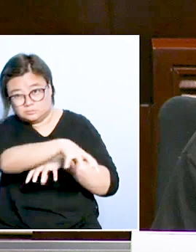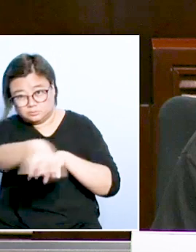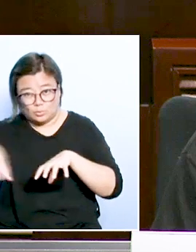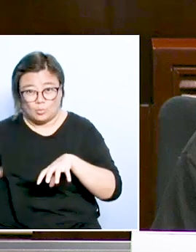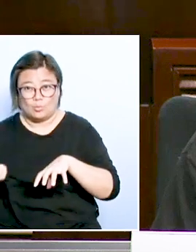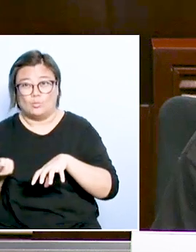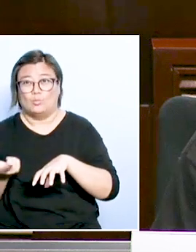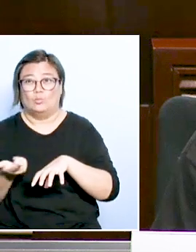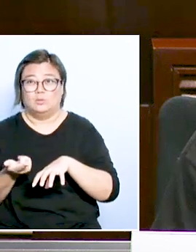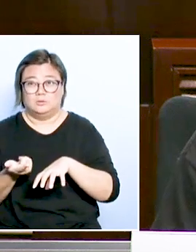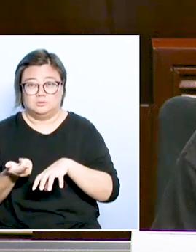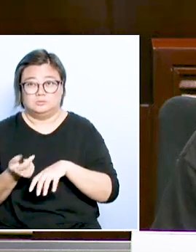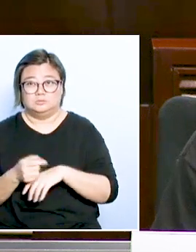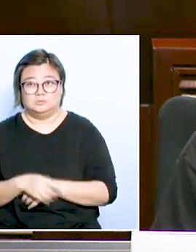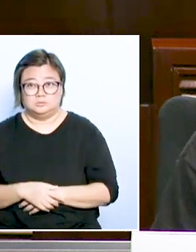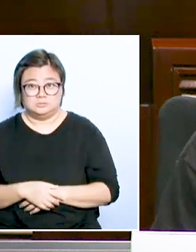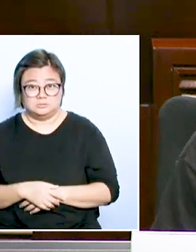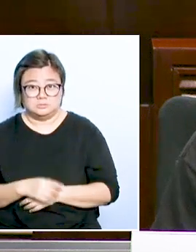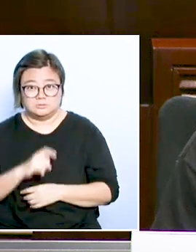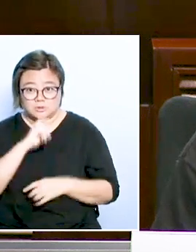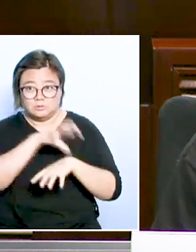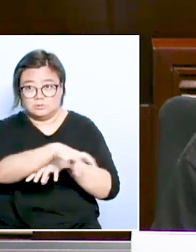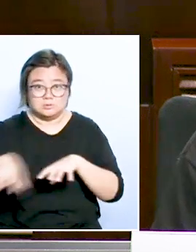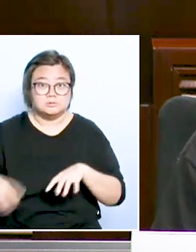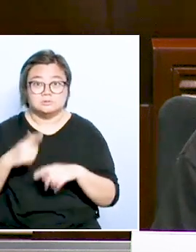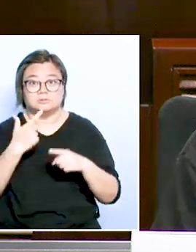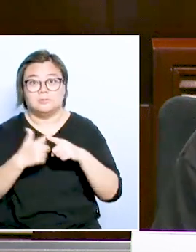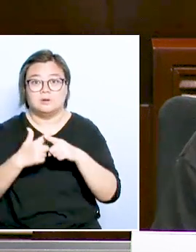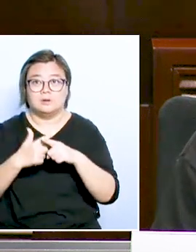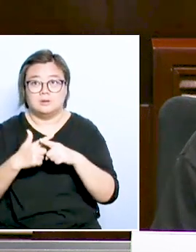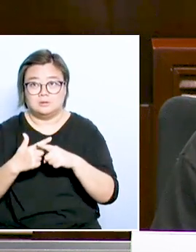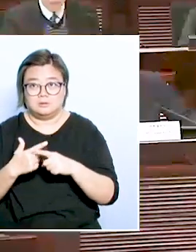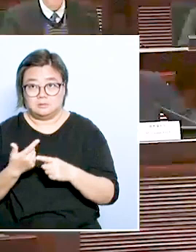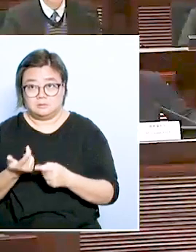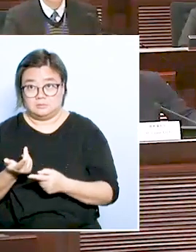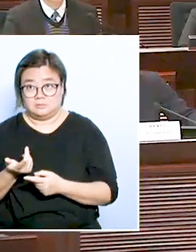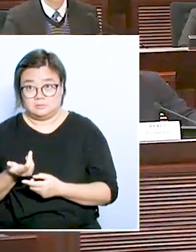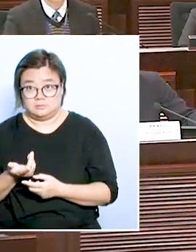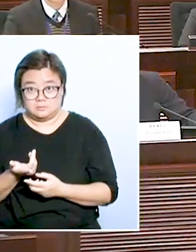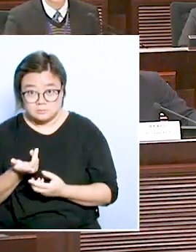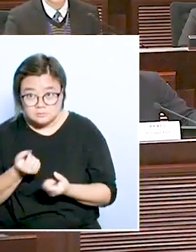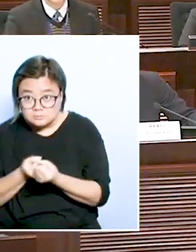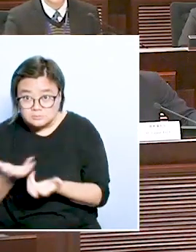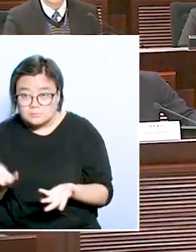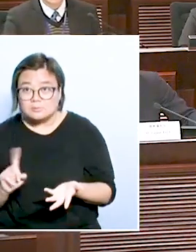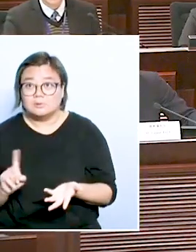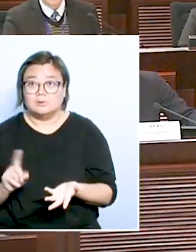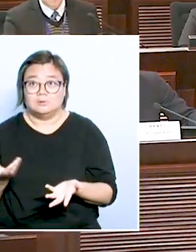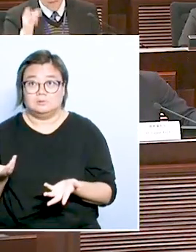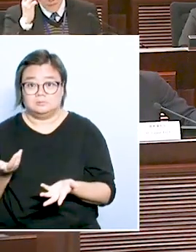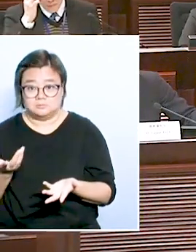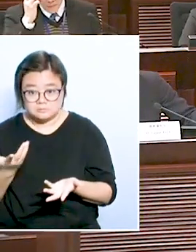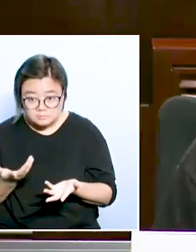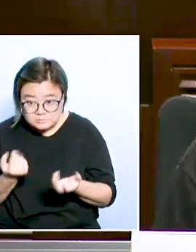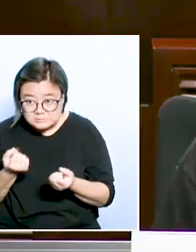嗰份文件講，現時全港共有16間殘障人士地區支援中心啊，16間有幾多個行政？我哋香港有幾多